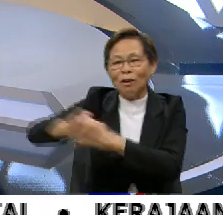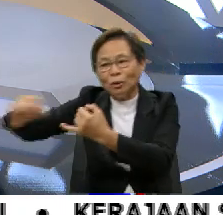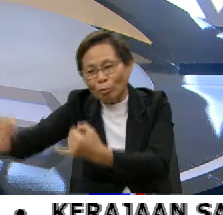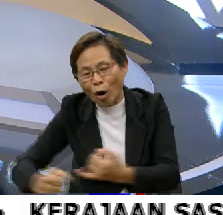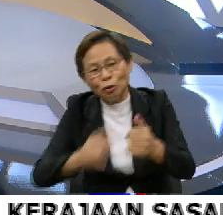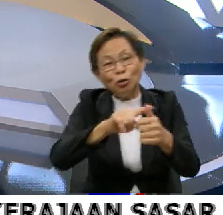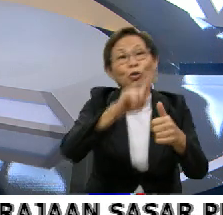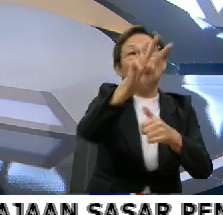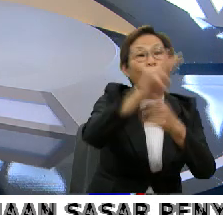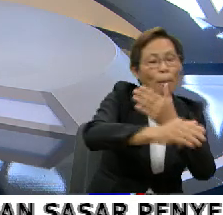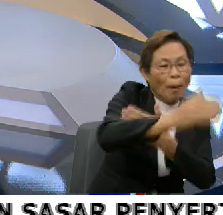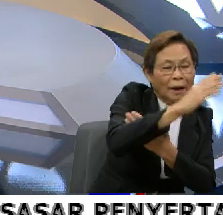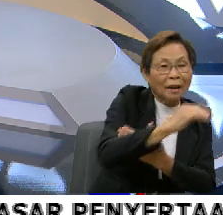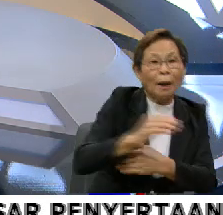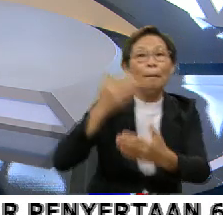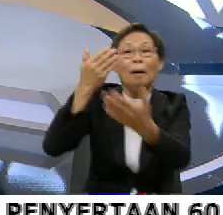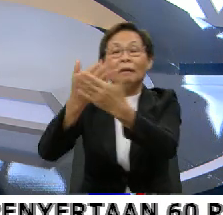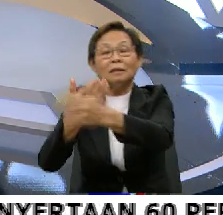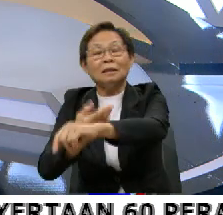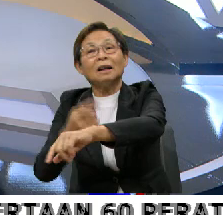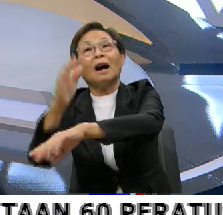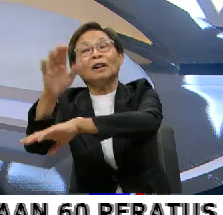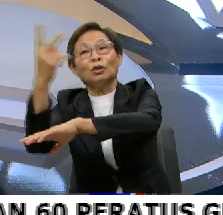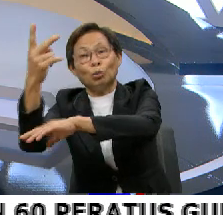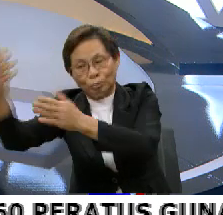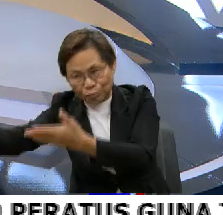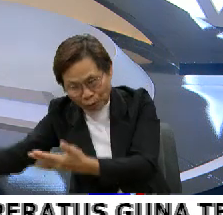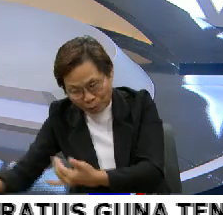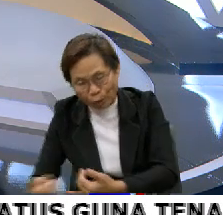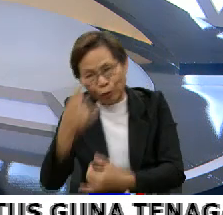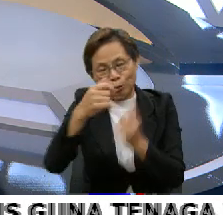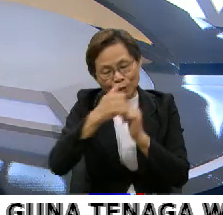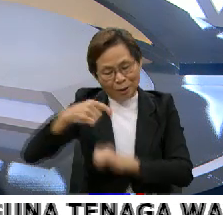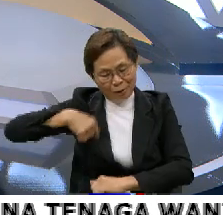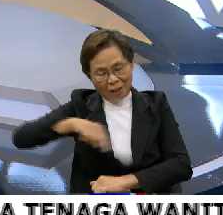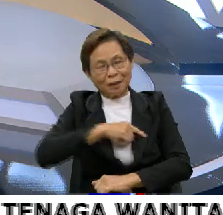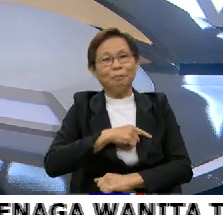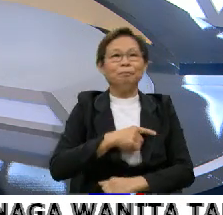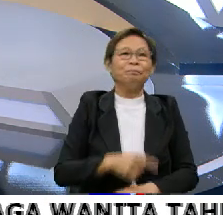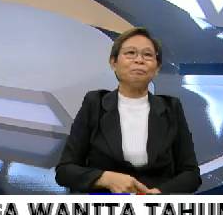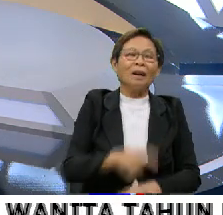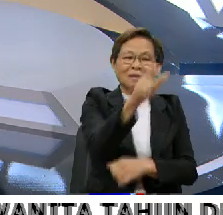di sebelah pagi ini dan menjelang tengah hari nanti akan ada dua lagi akan kita jemput untuk bersama-sama